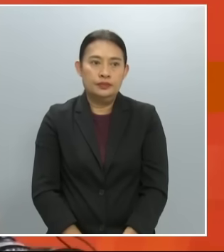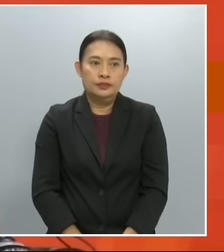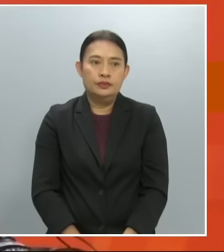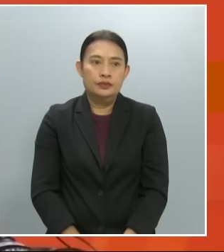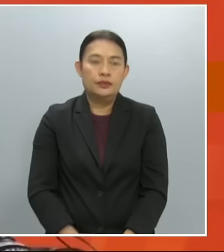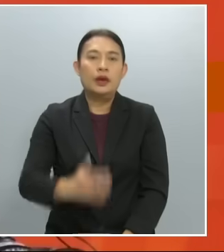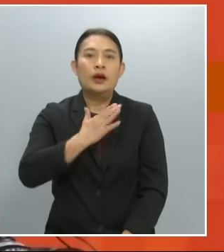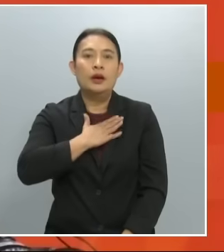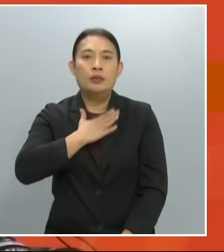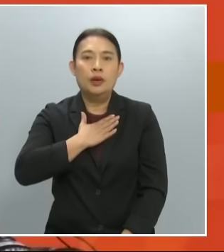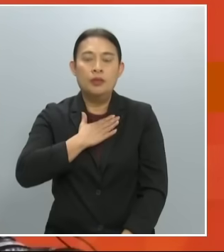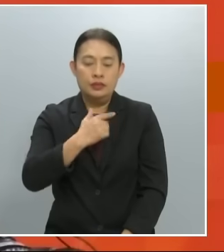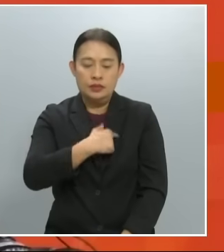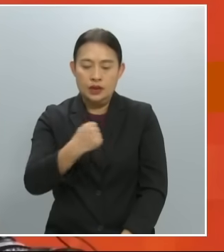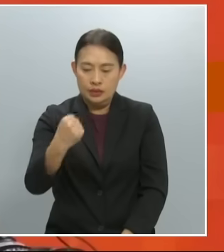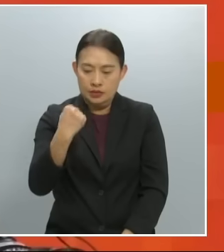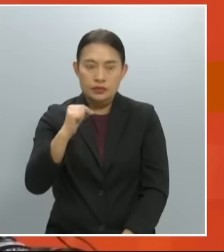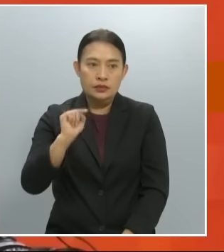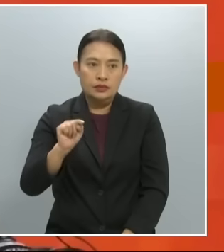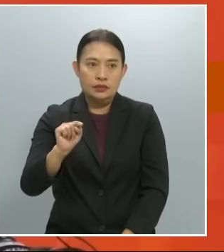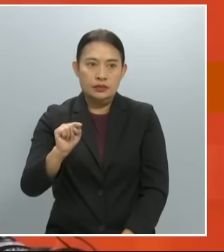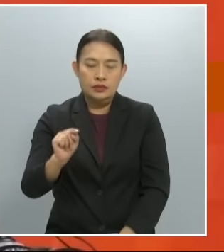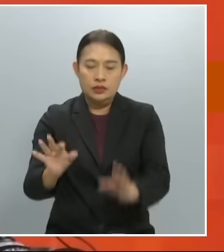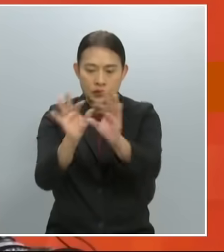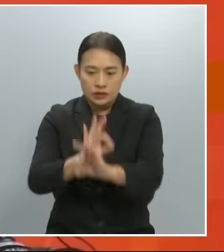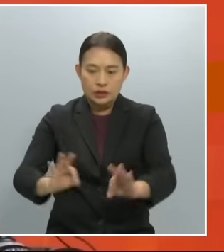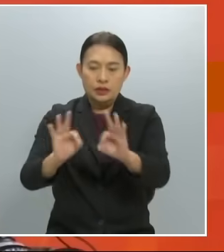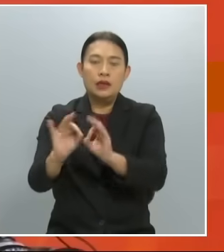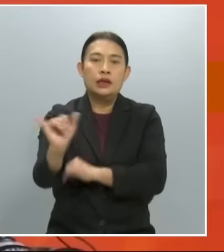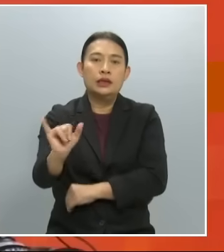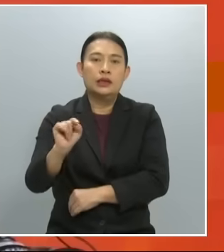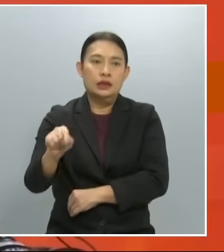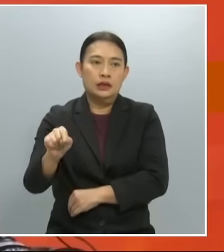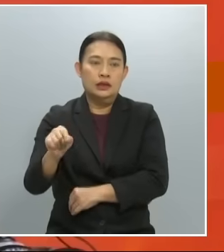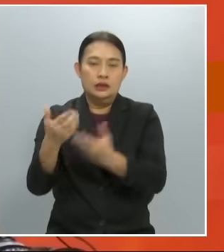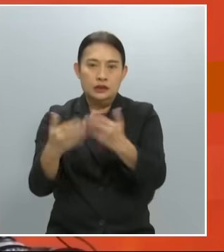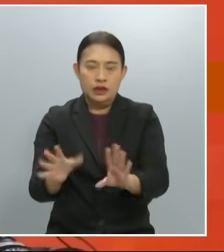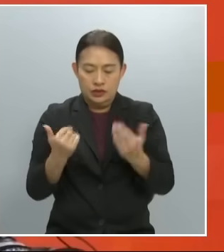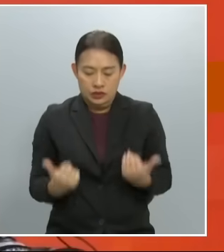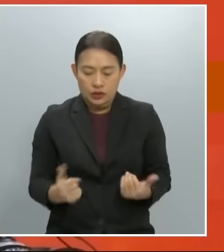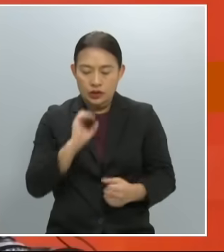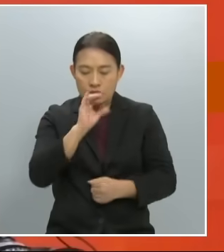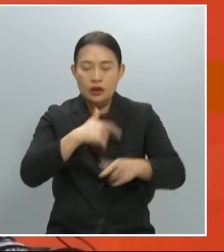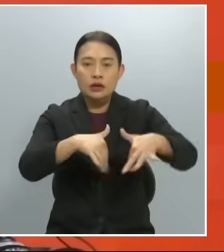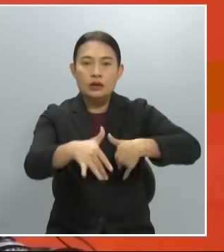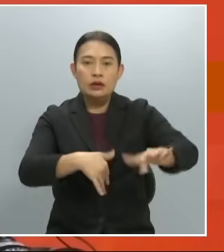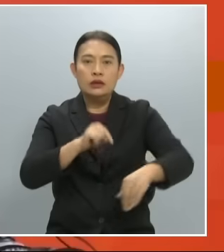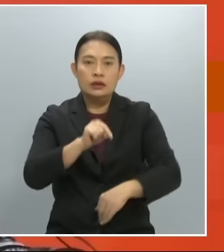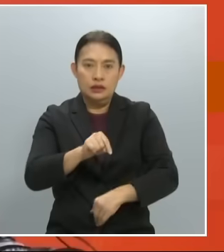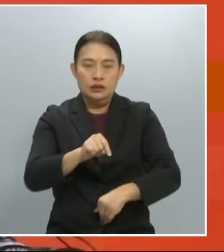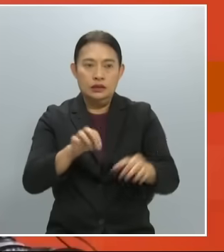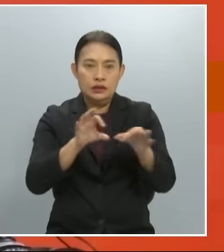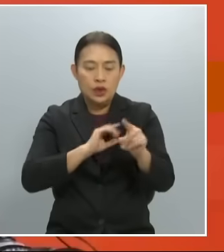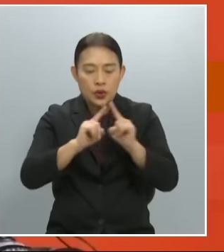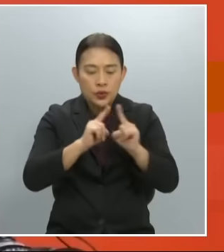ผมยังมั่นใจว่าตรงนั้นยังไม่มีความจำเป็นนะครับตอนนี้สิ่งที่เราได้สัญญากับพี่น้องประชาชนว่าการพลิกขั้ว